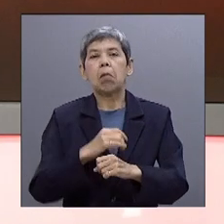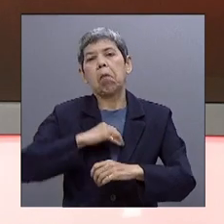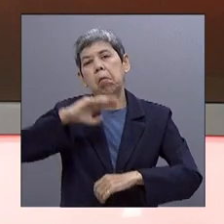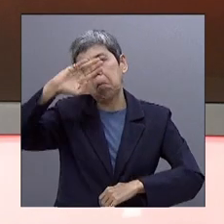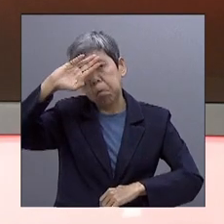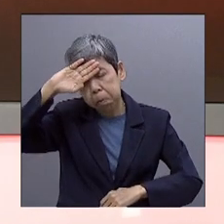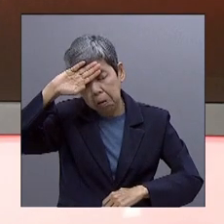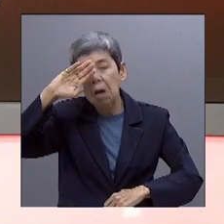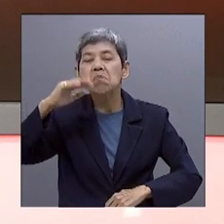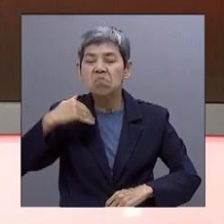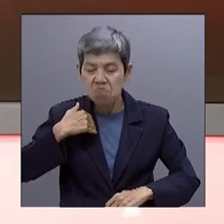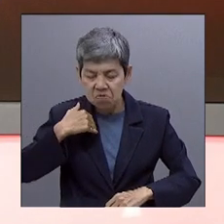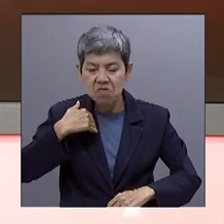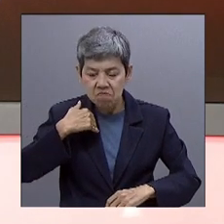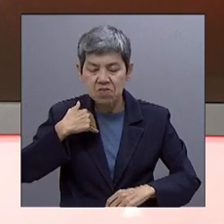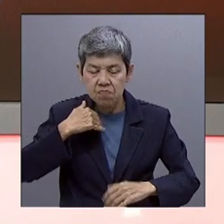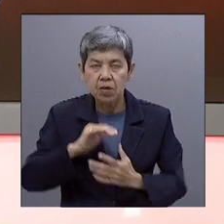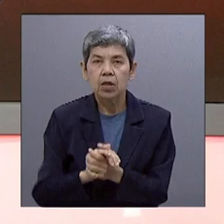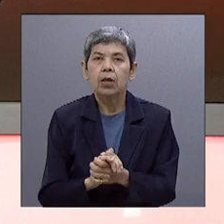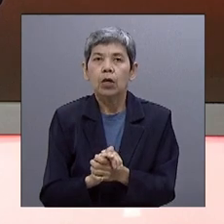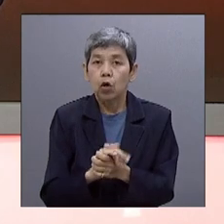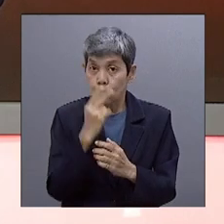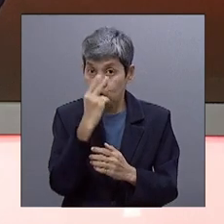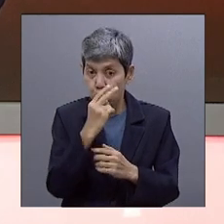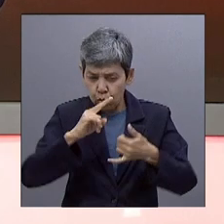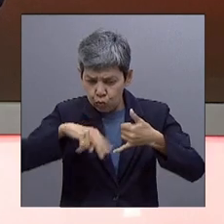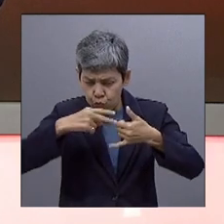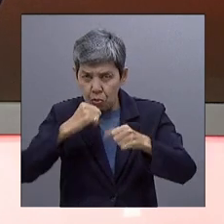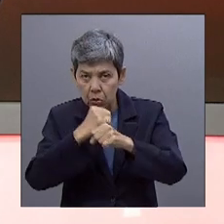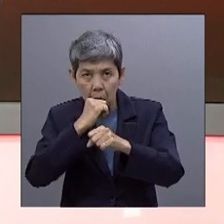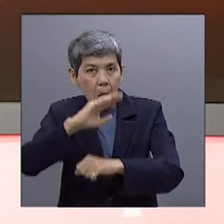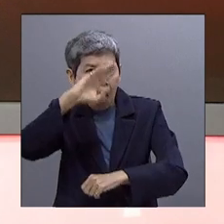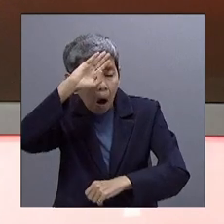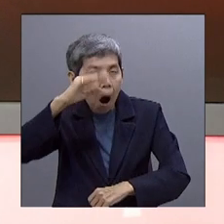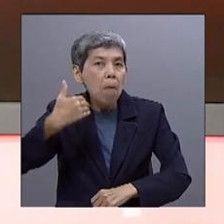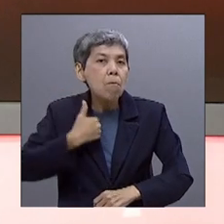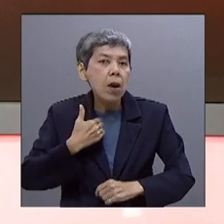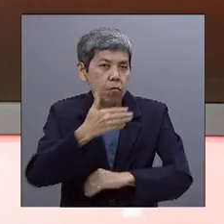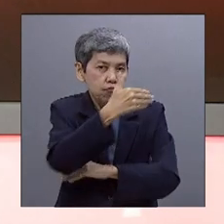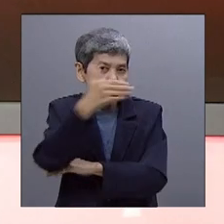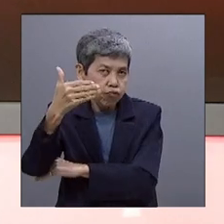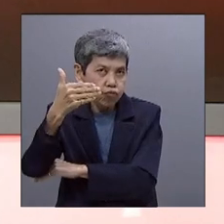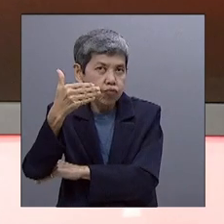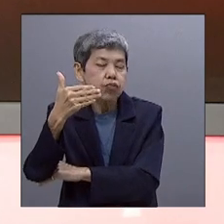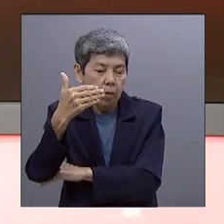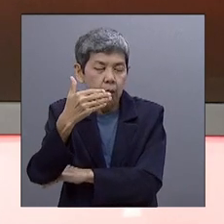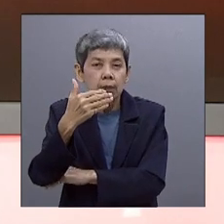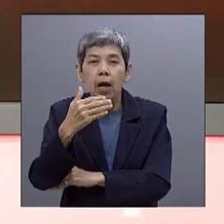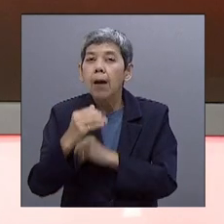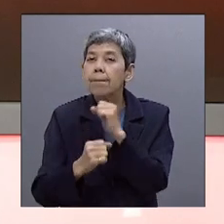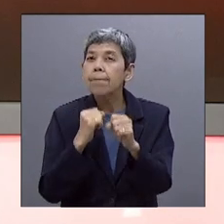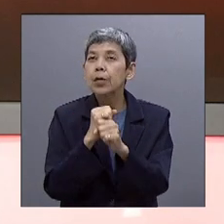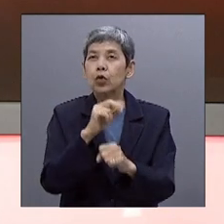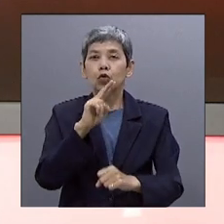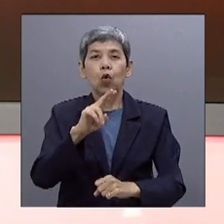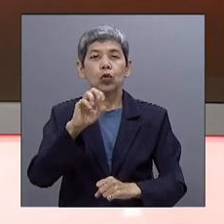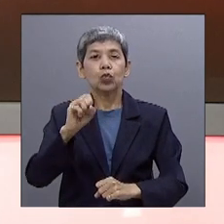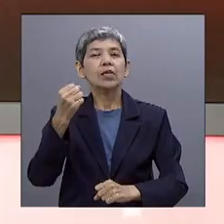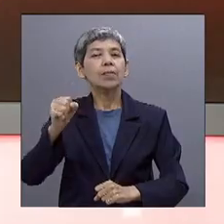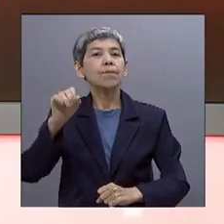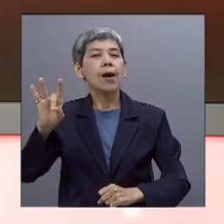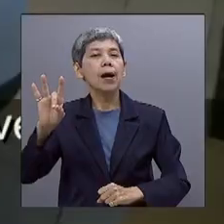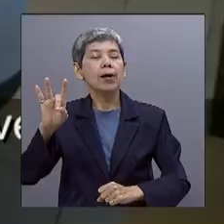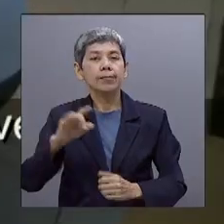อาการผิดปกติต่างๆในคู่มือวินิจฉัยและจัดประเภทของโรคระหว่างประเทศฉบับปรับปรุงใหม่ในปี 2018